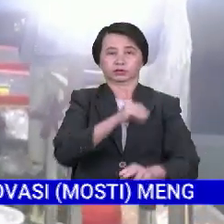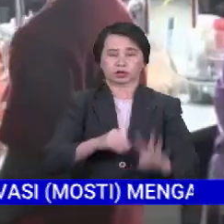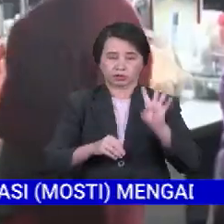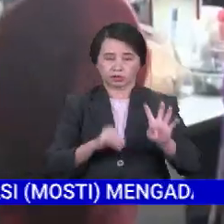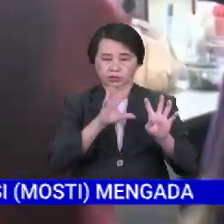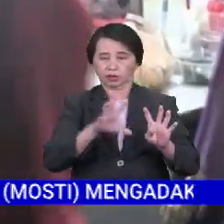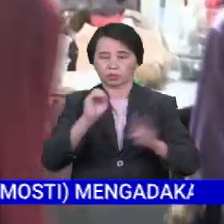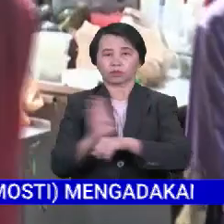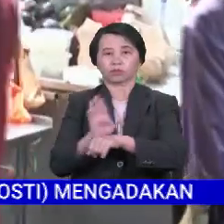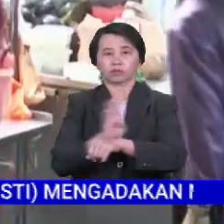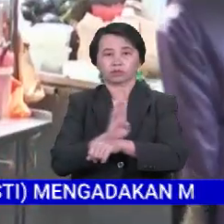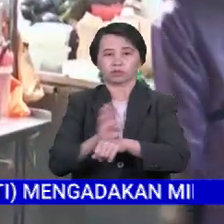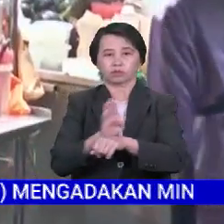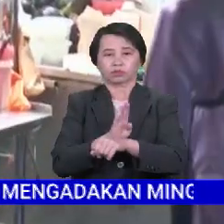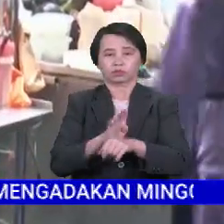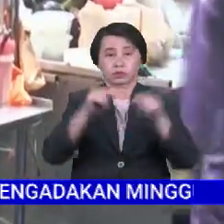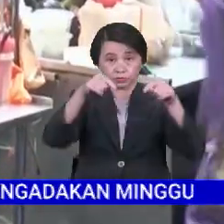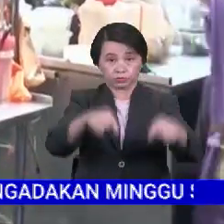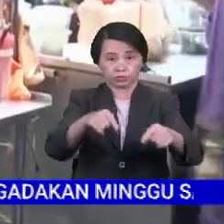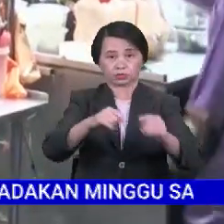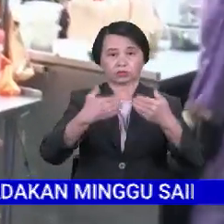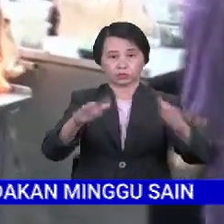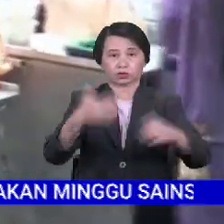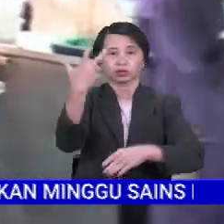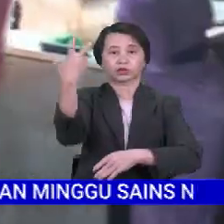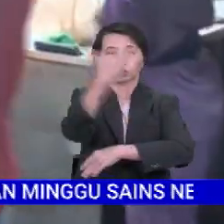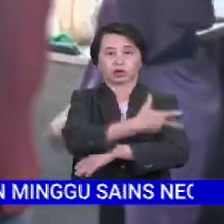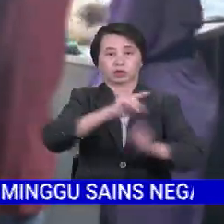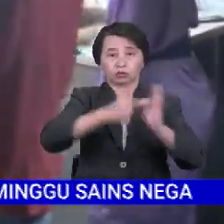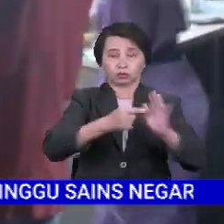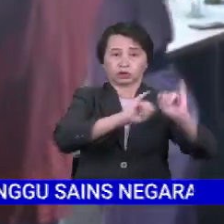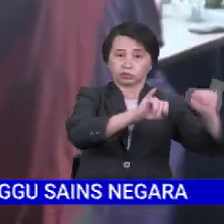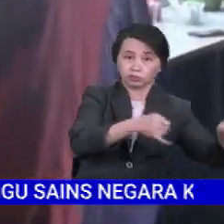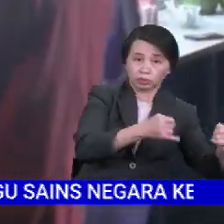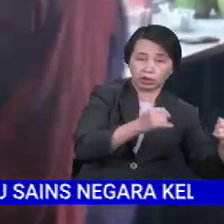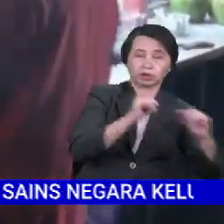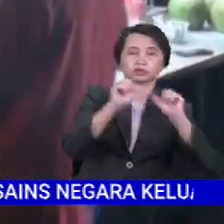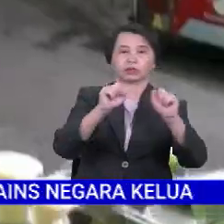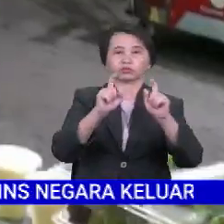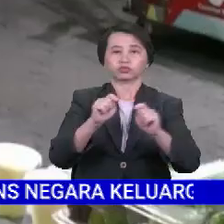450 peniaga Uptown Jangka Walk yang beroperasi 3 hari bermula Jumaat hingga Ahad.